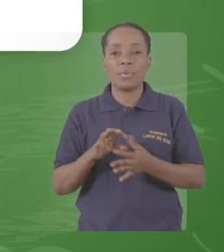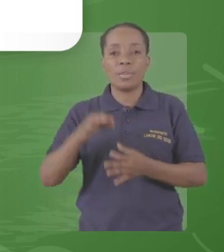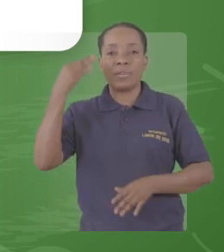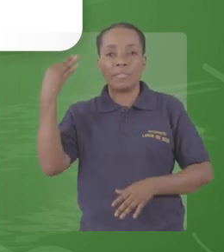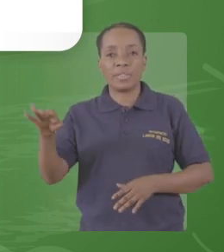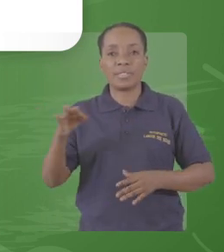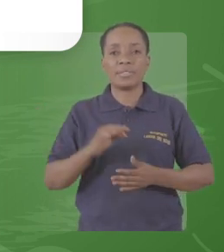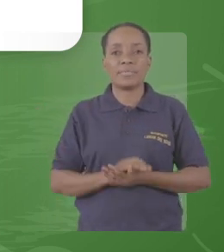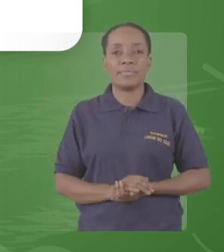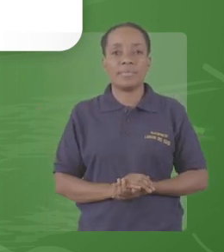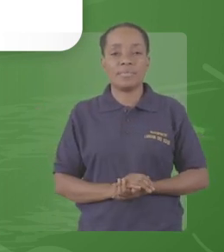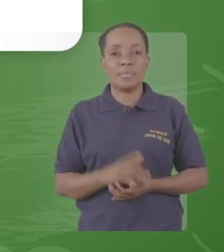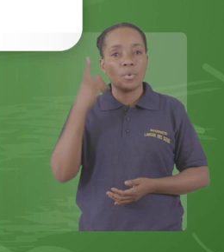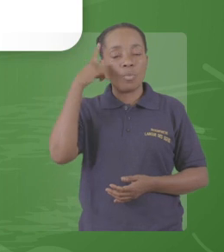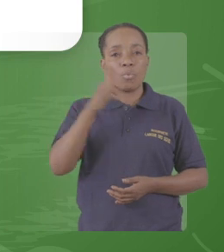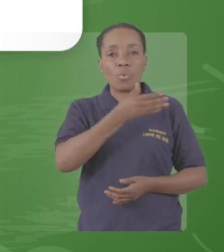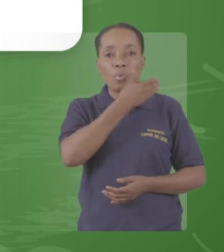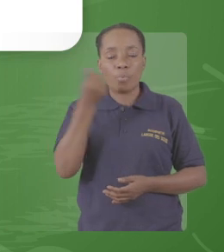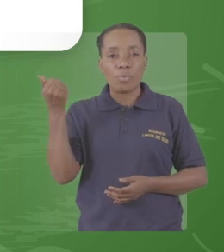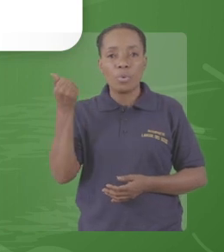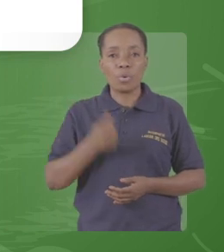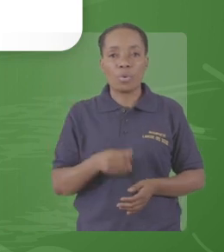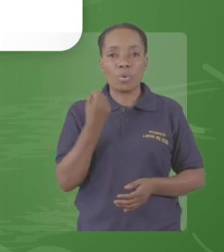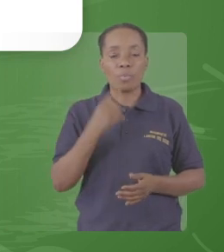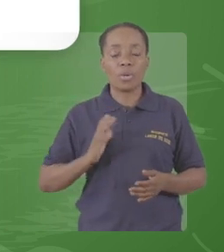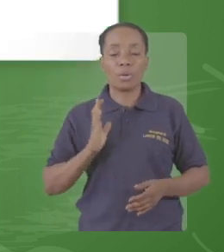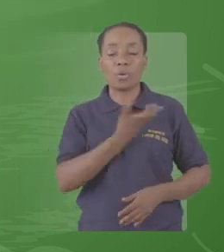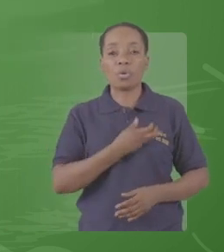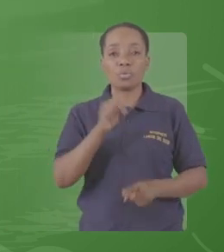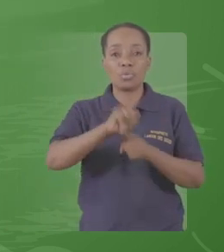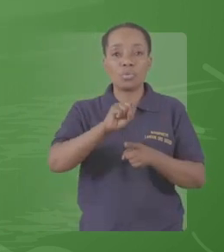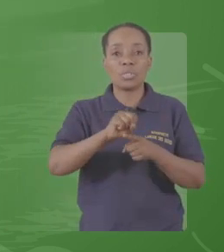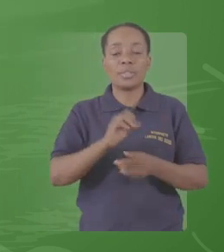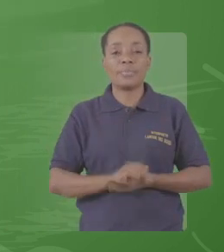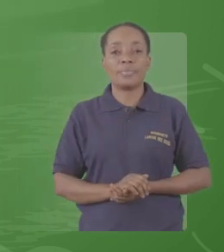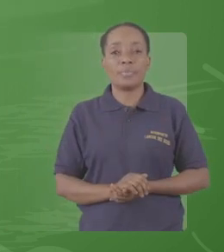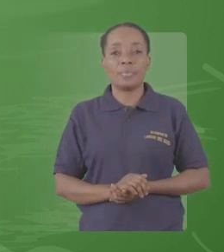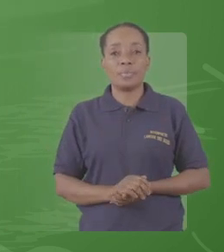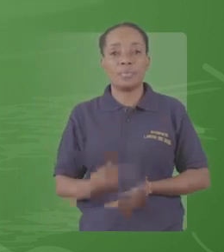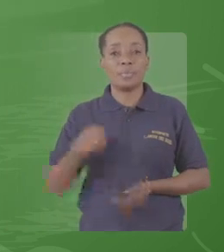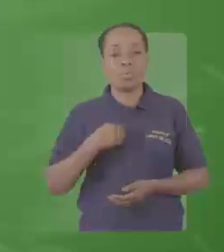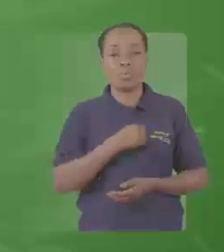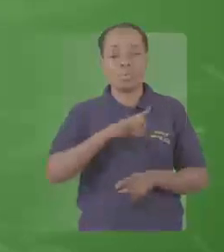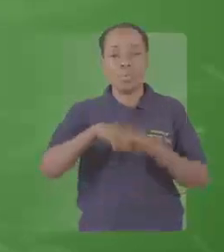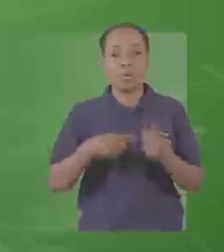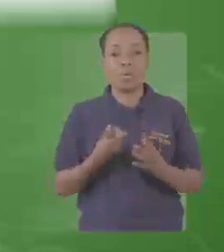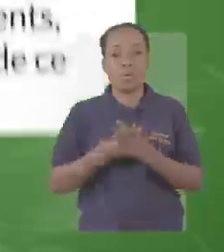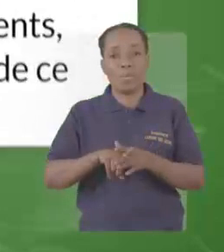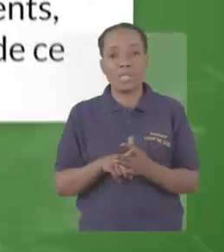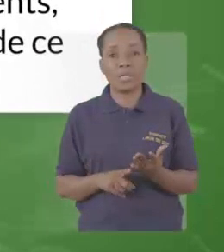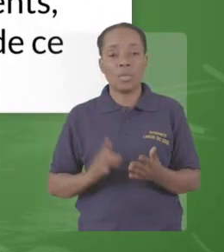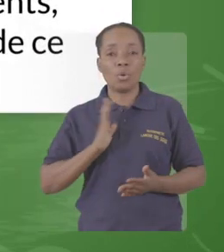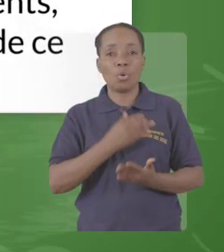France. Pour mieux aborder notre sujet, nous allons commencer notre leçon par